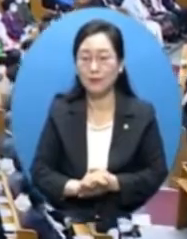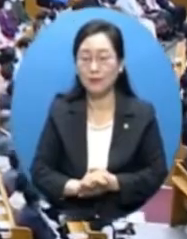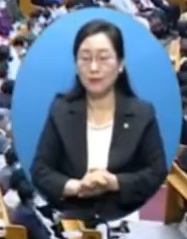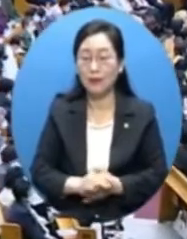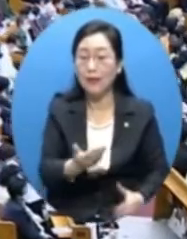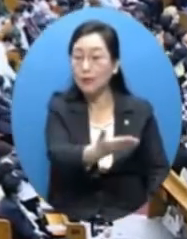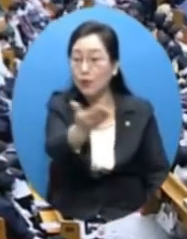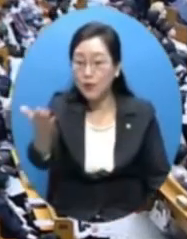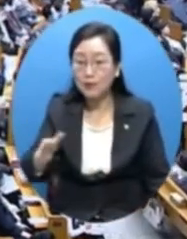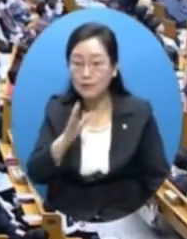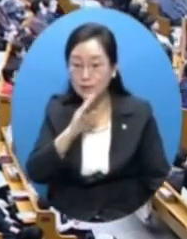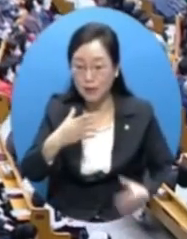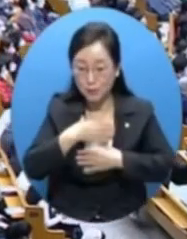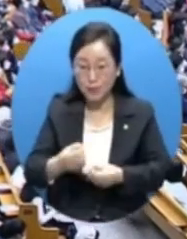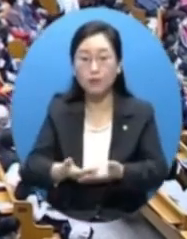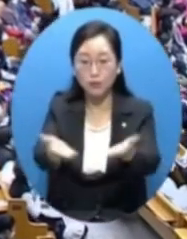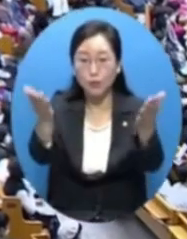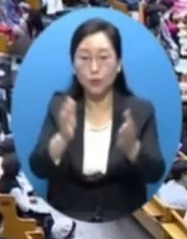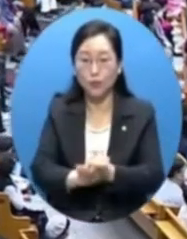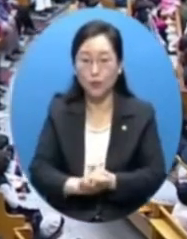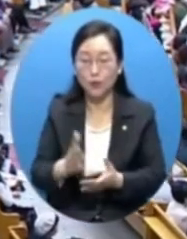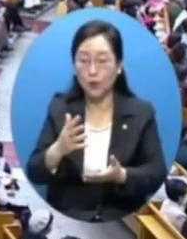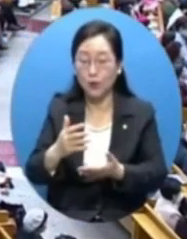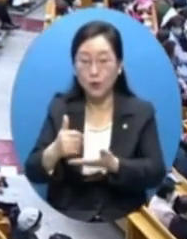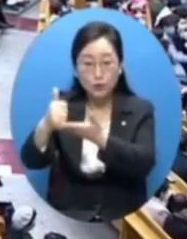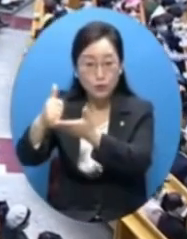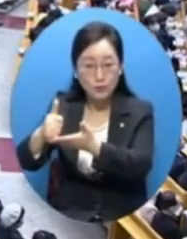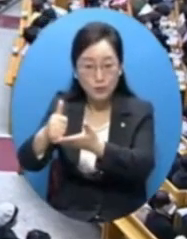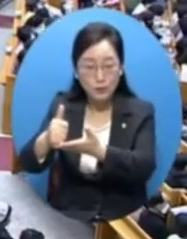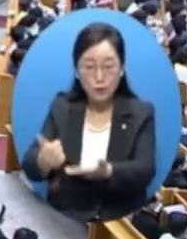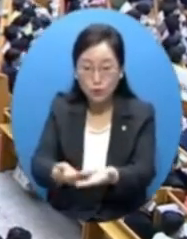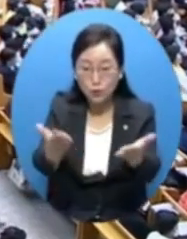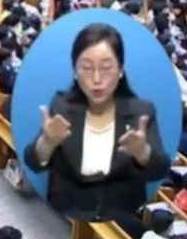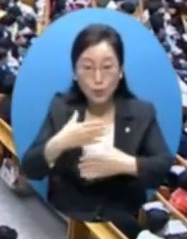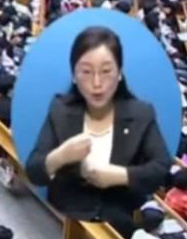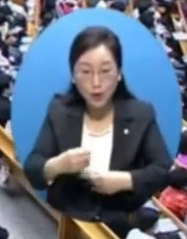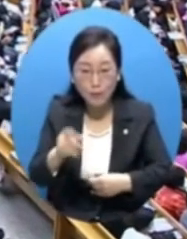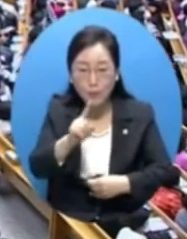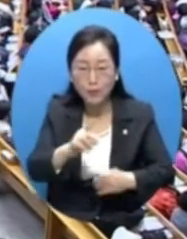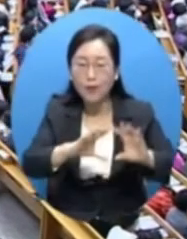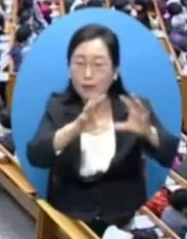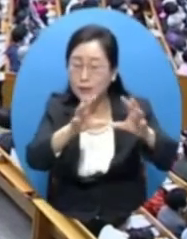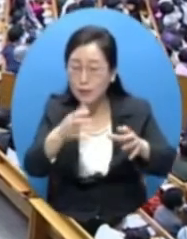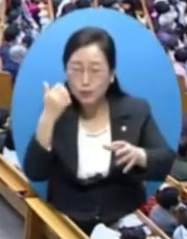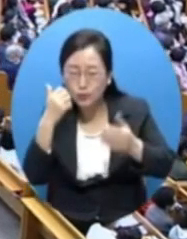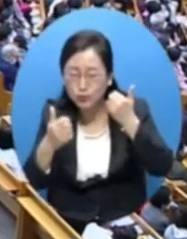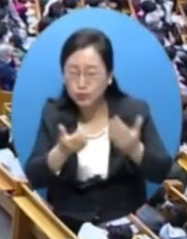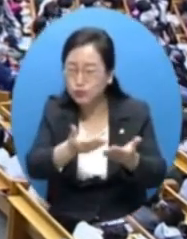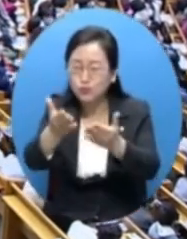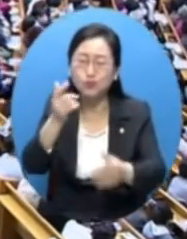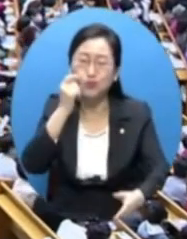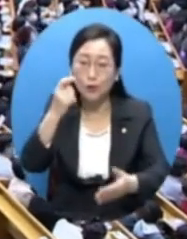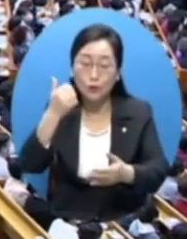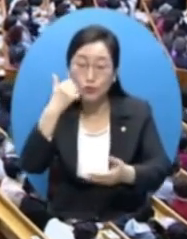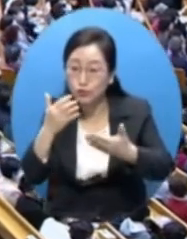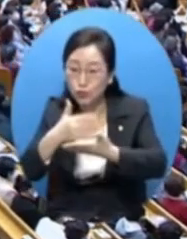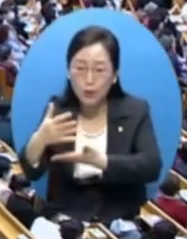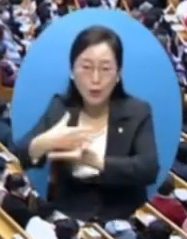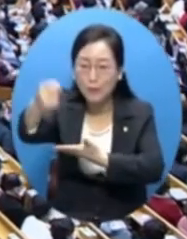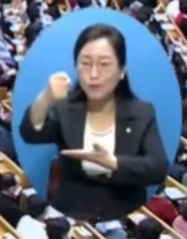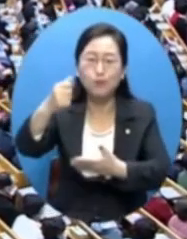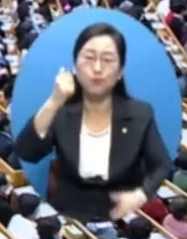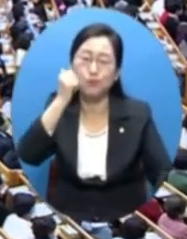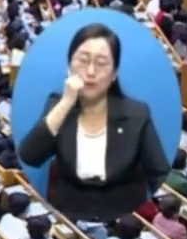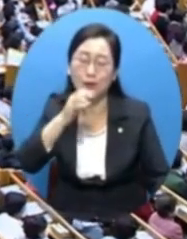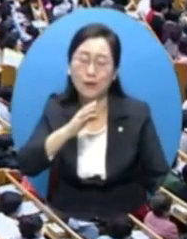내가 너에게 참평안을 주노라. 주님이 주시는 평안함은 이 세상 누구도 줄 수 없고 그 누구도 빼앗을 수 없는 참된